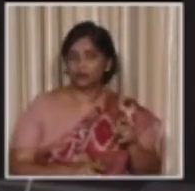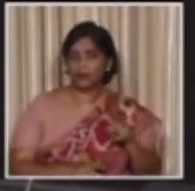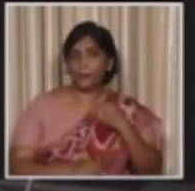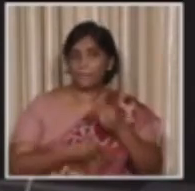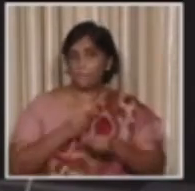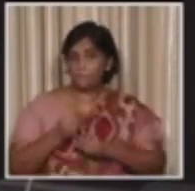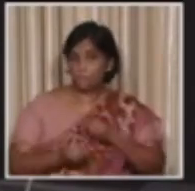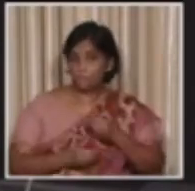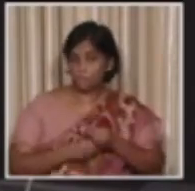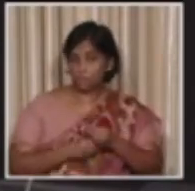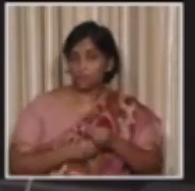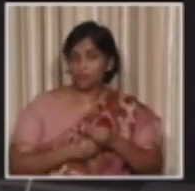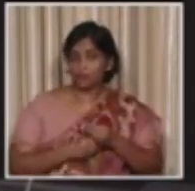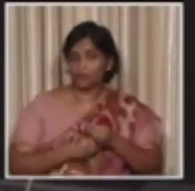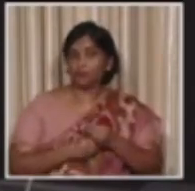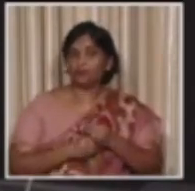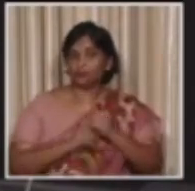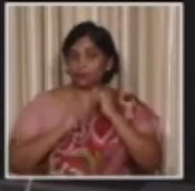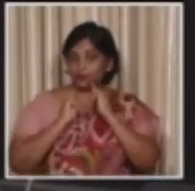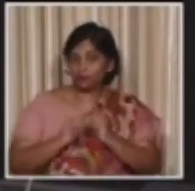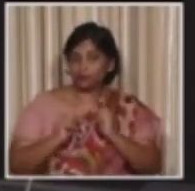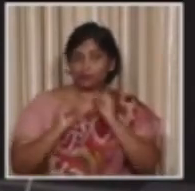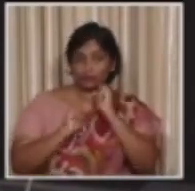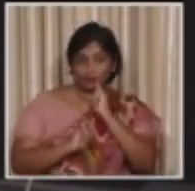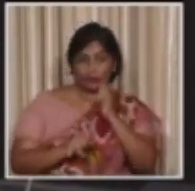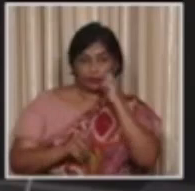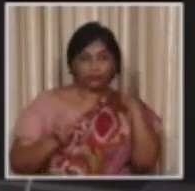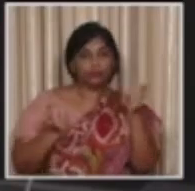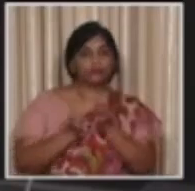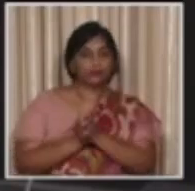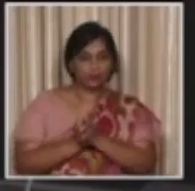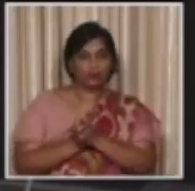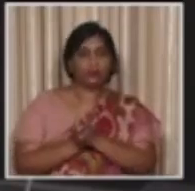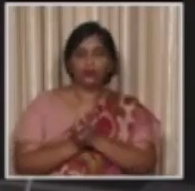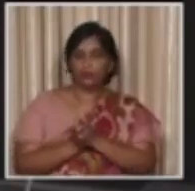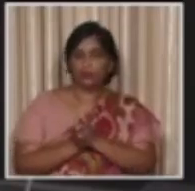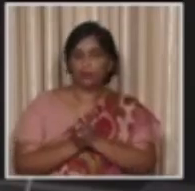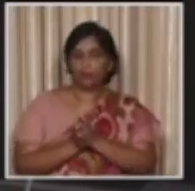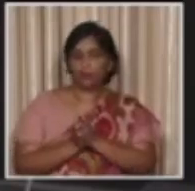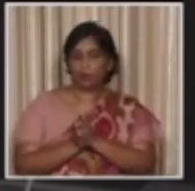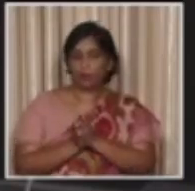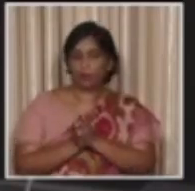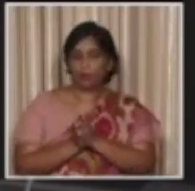බිස්නස් අයගේ එහෙම නැත්නම් මේ වැරදි වලට සම්බන්ධ අයට මොනවා හරි